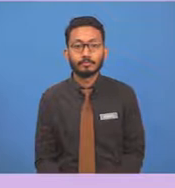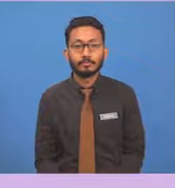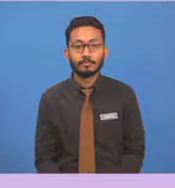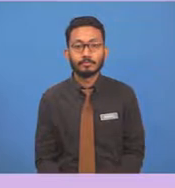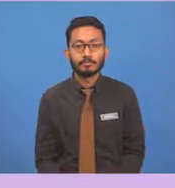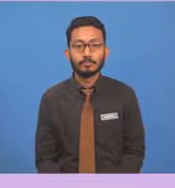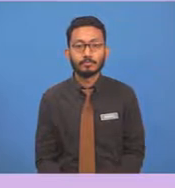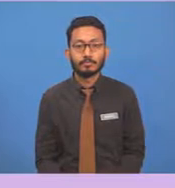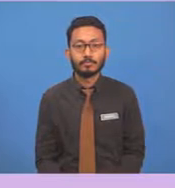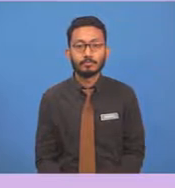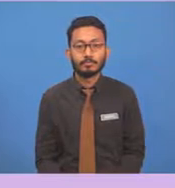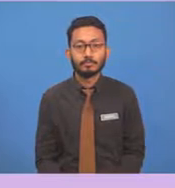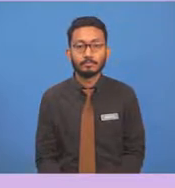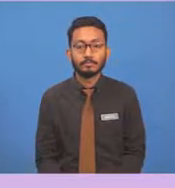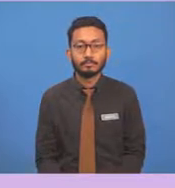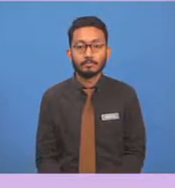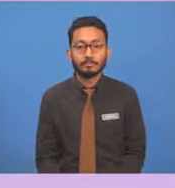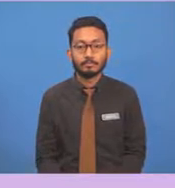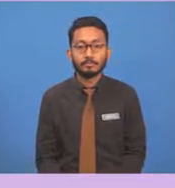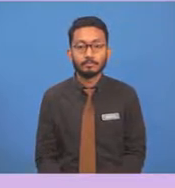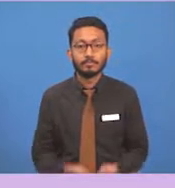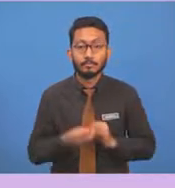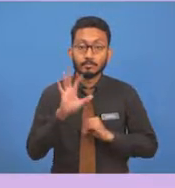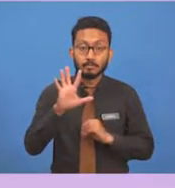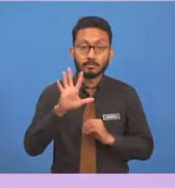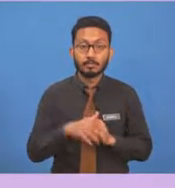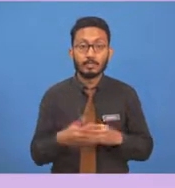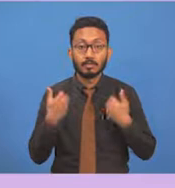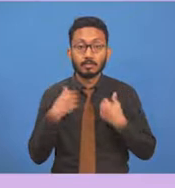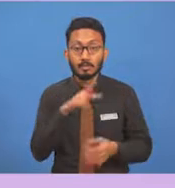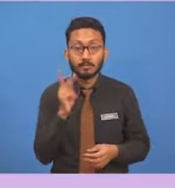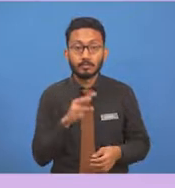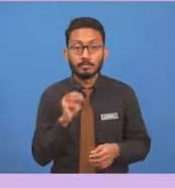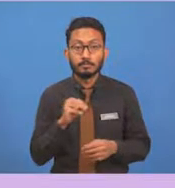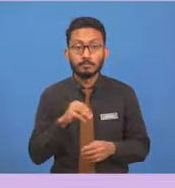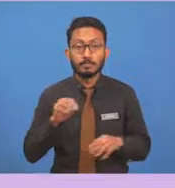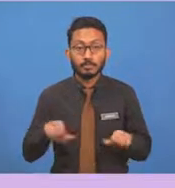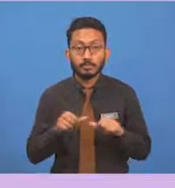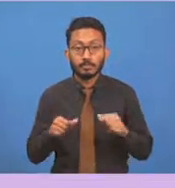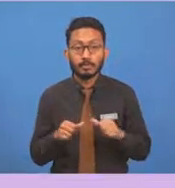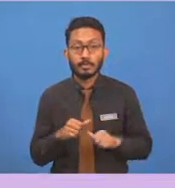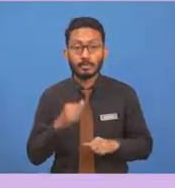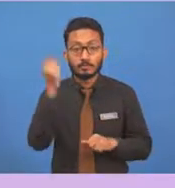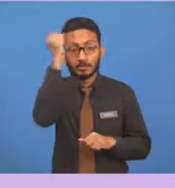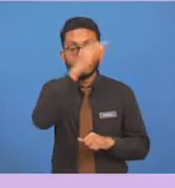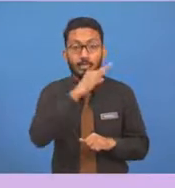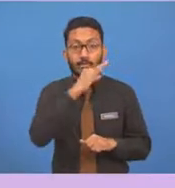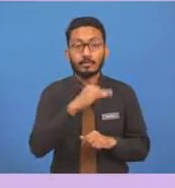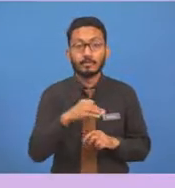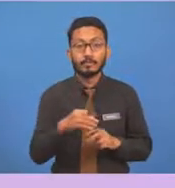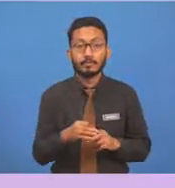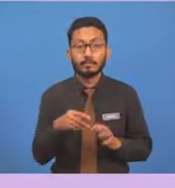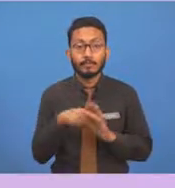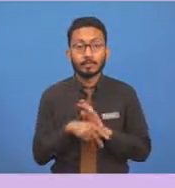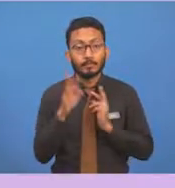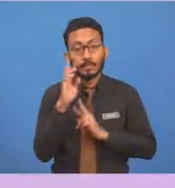yang melawat ke sekolah. 5. Adakah kamu mengamalkan sikap saling menghormati antara